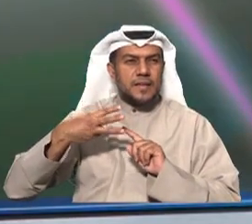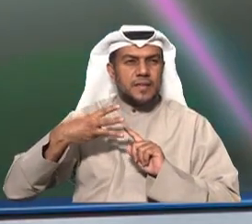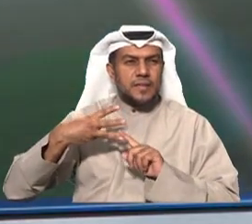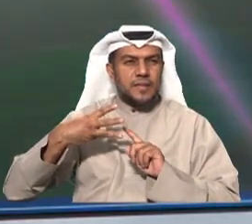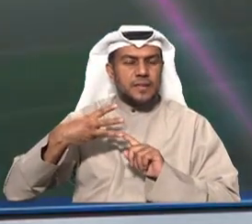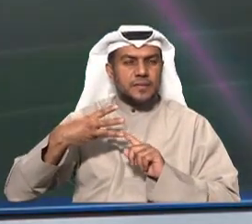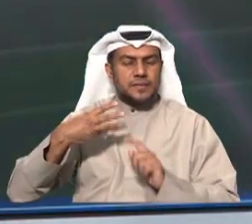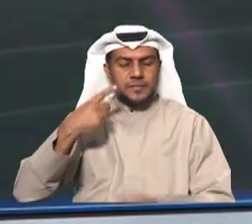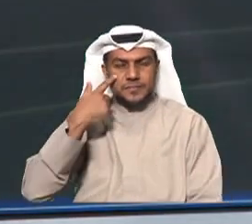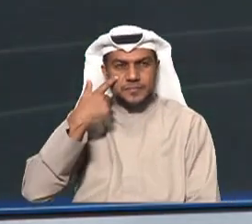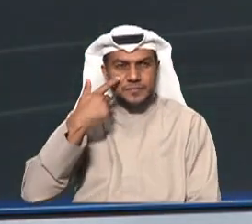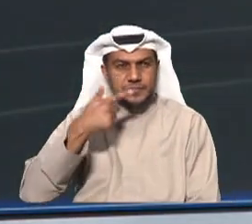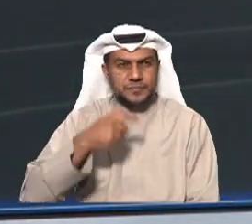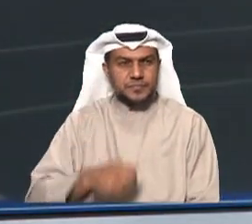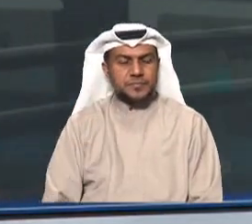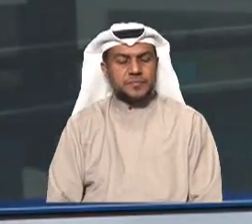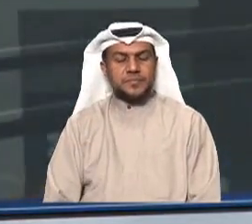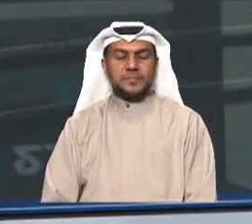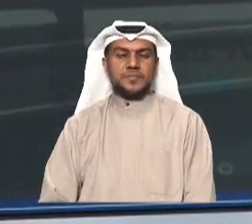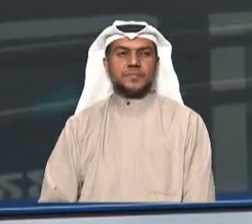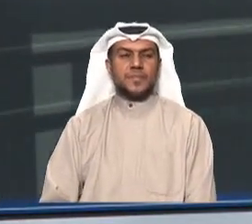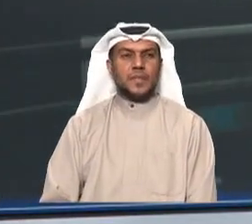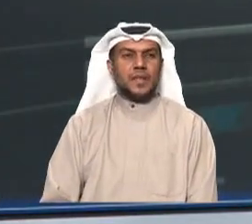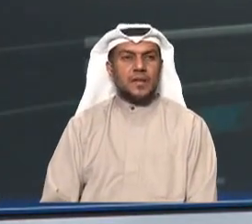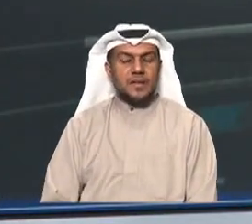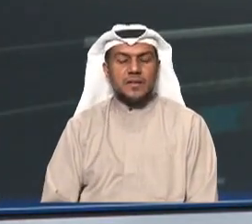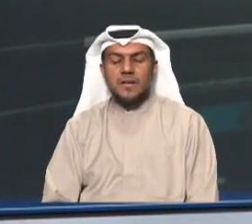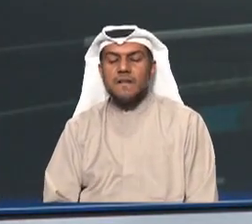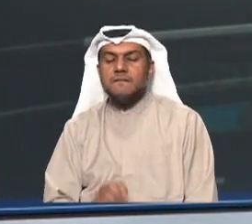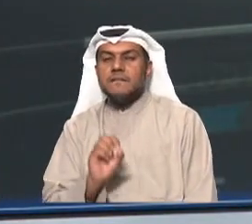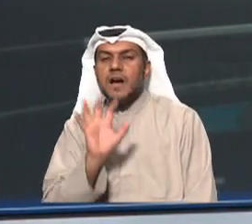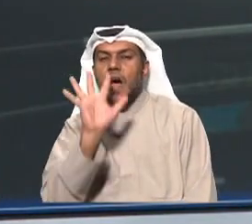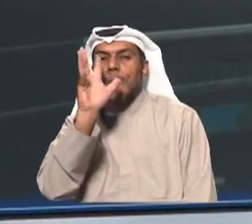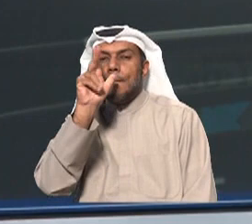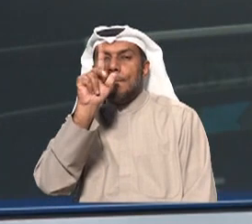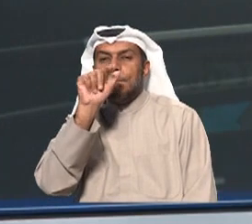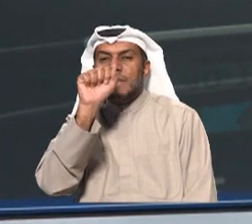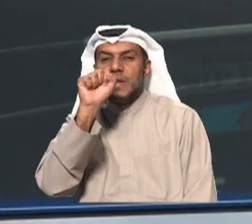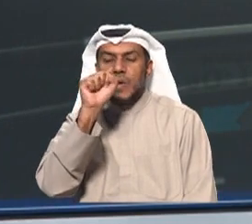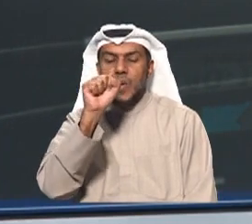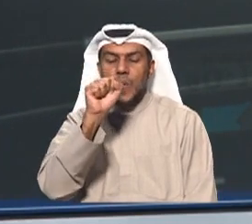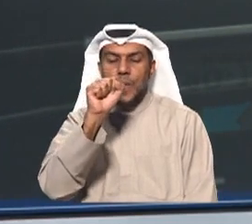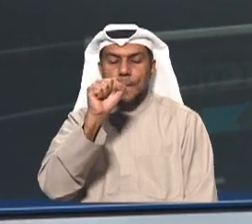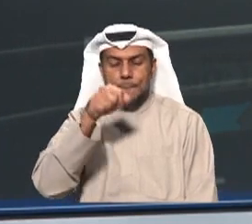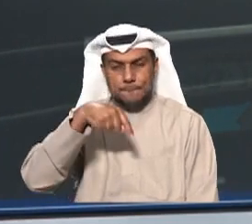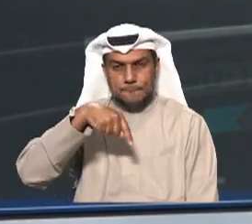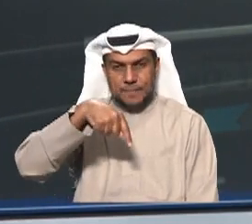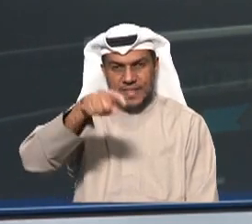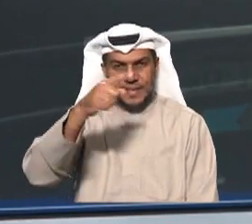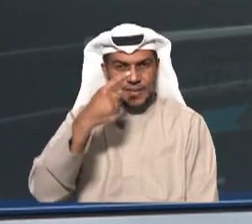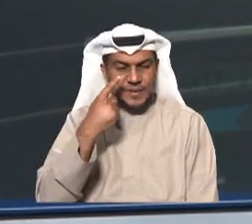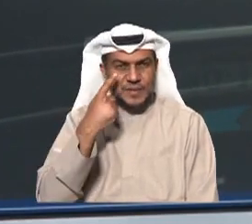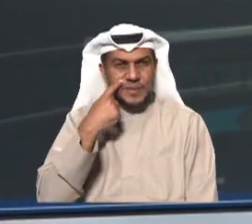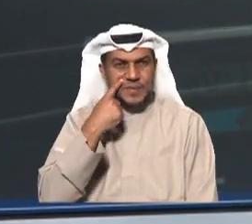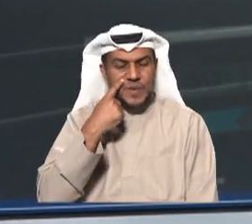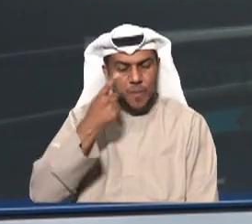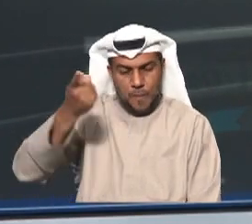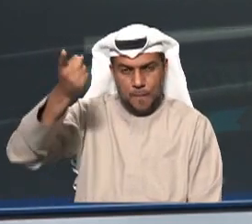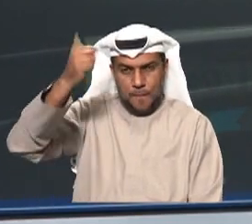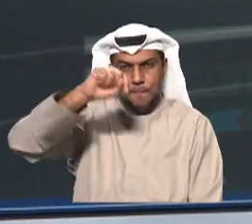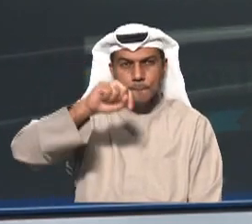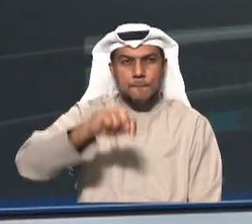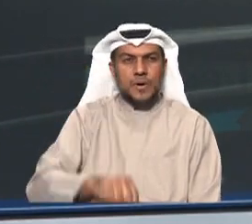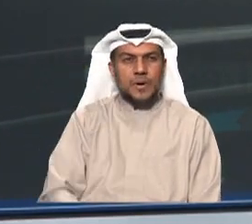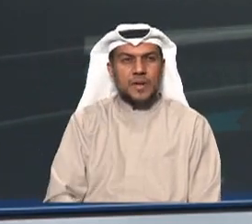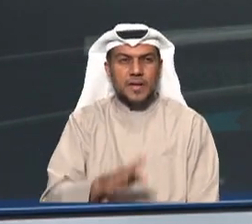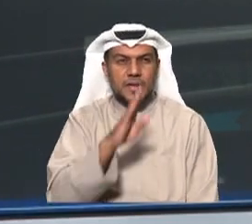4:53. أما بالنسبة للطقس المتوقع في مدينة الكويت خلال الأيام الخمسة المقبلة، متوقع في يوم الغد وكذلك في